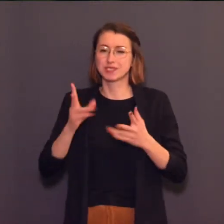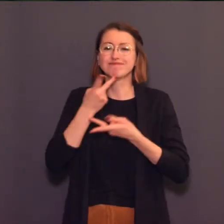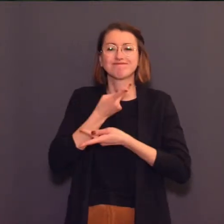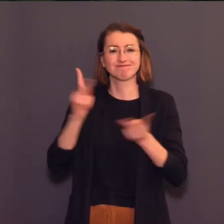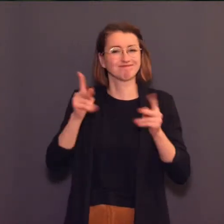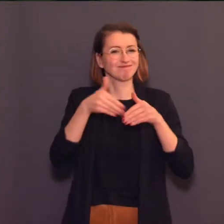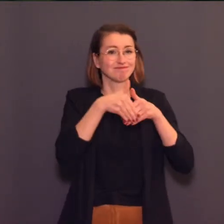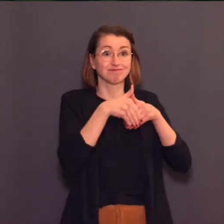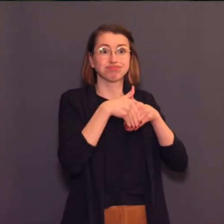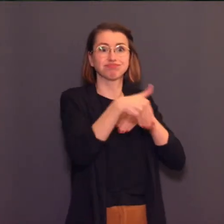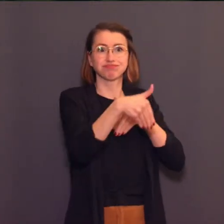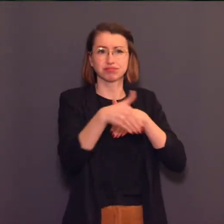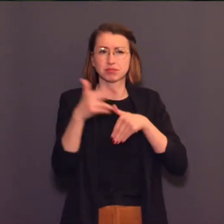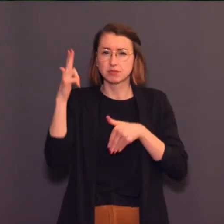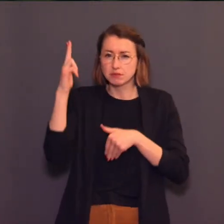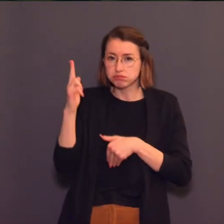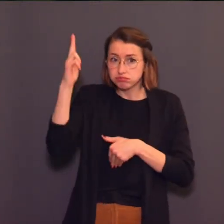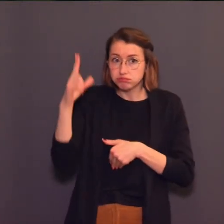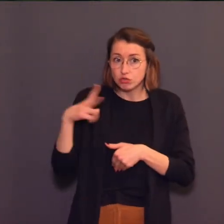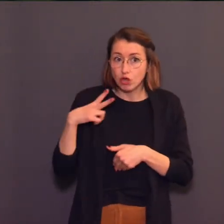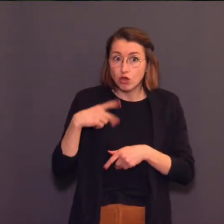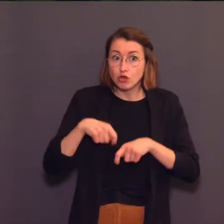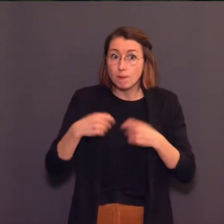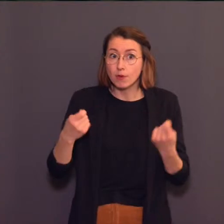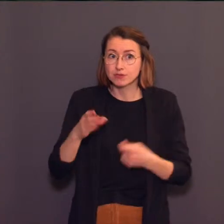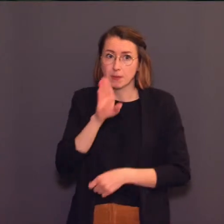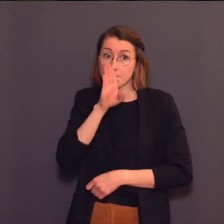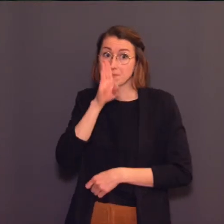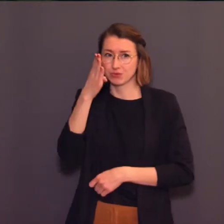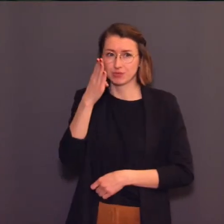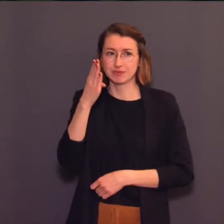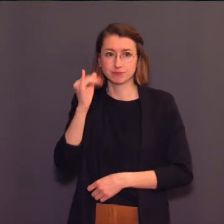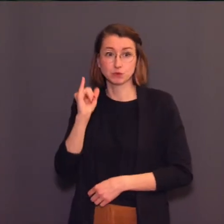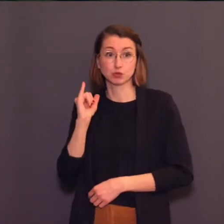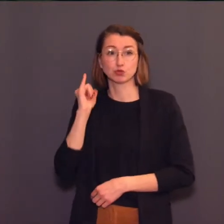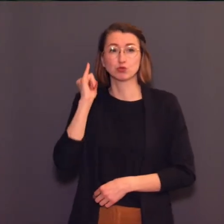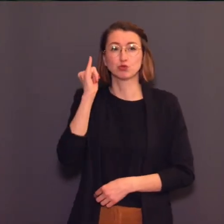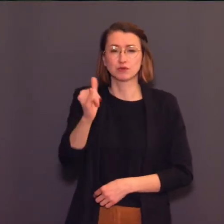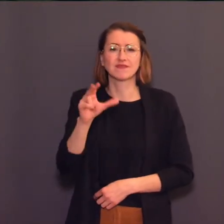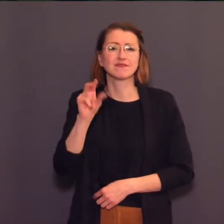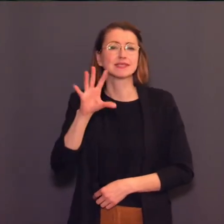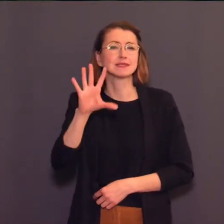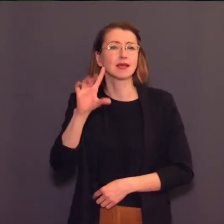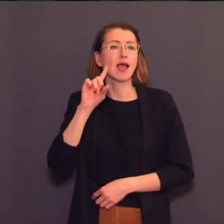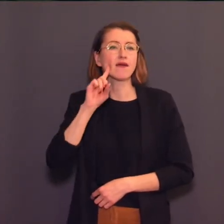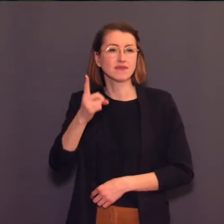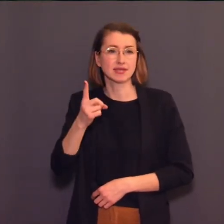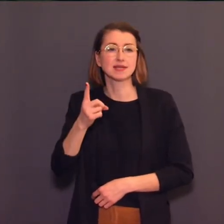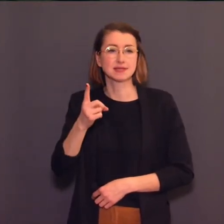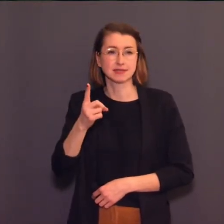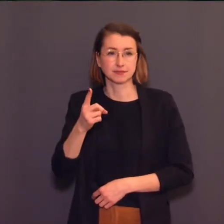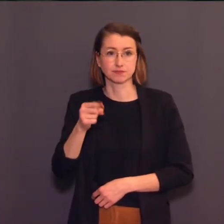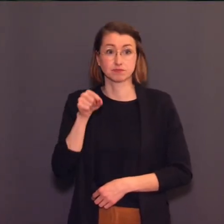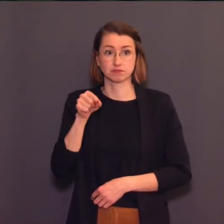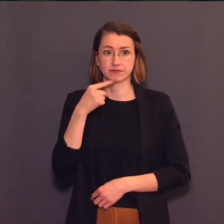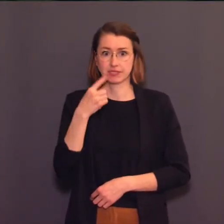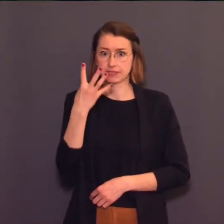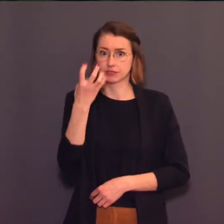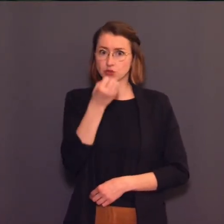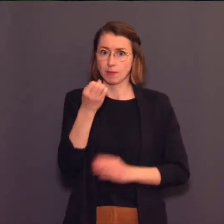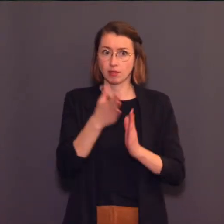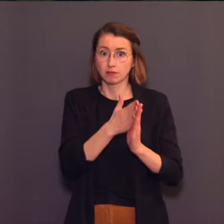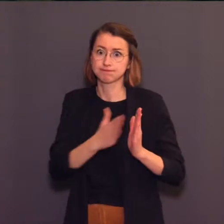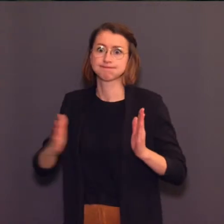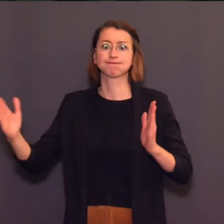et s'appliqueront jusqu'au 25 avril 2021. 4 semaines. Résumons brièvement les changements les plus importants.